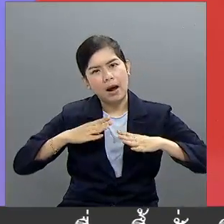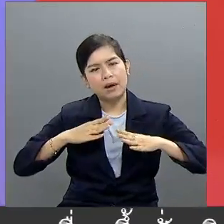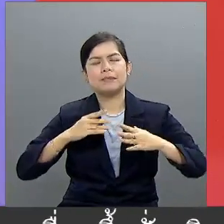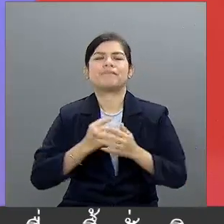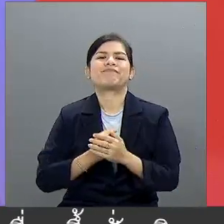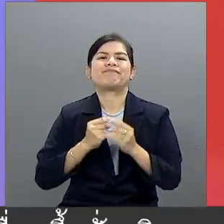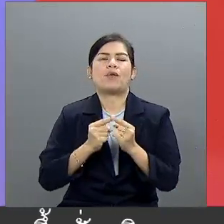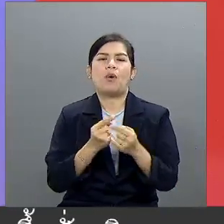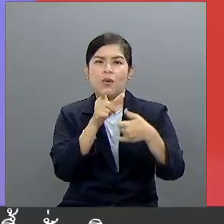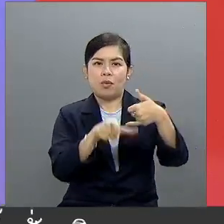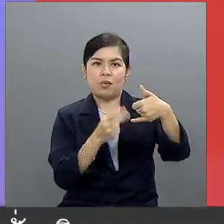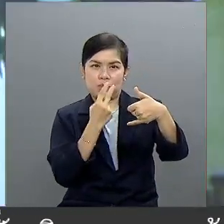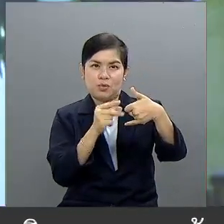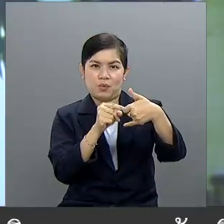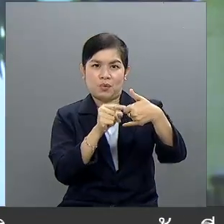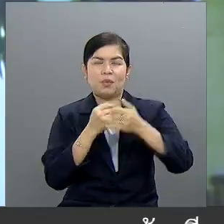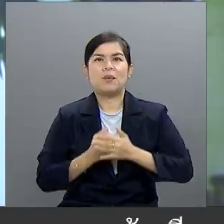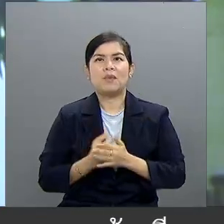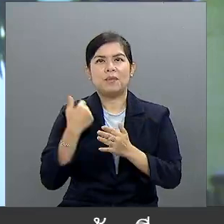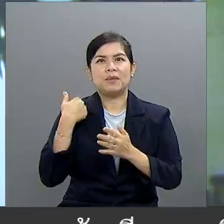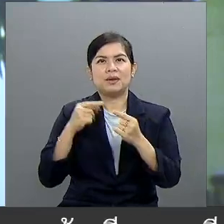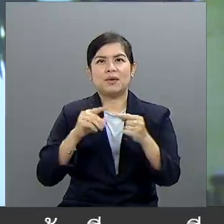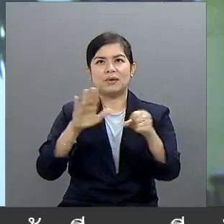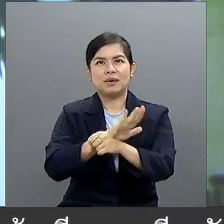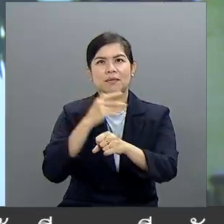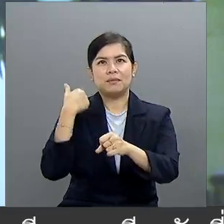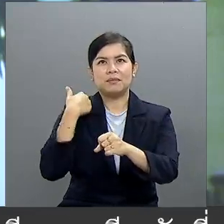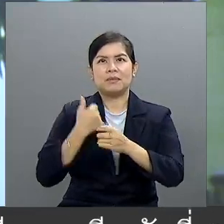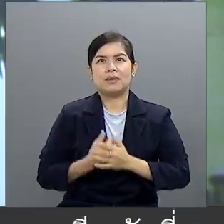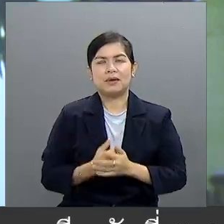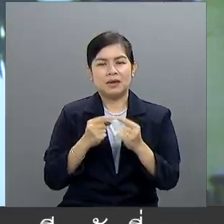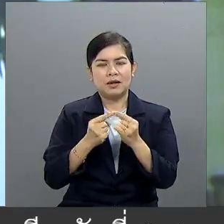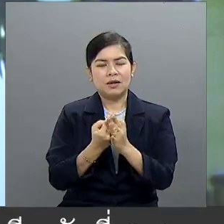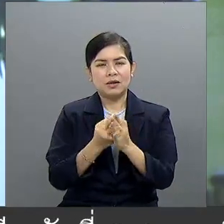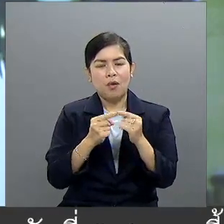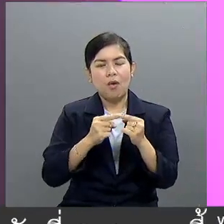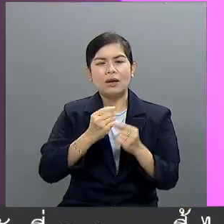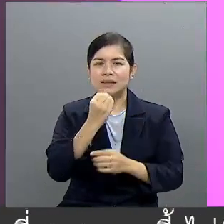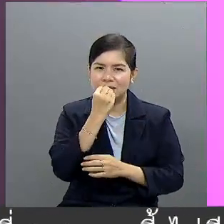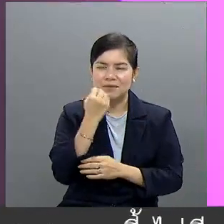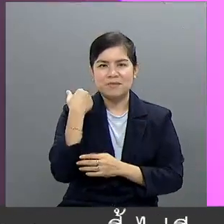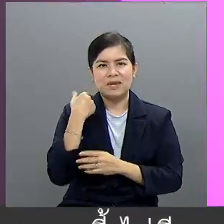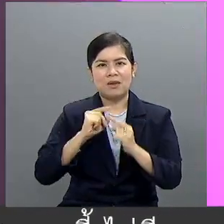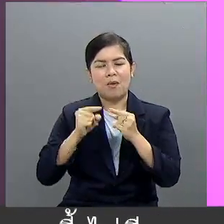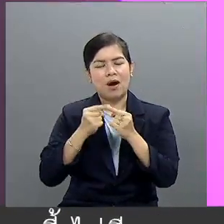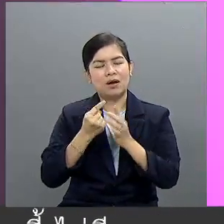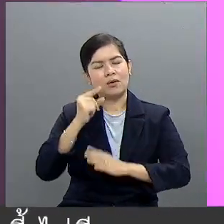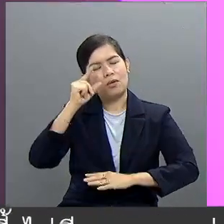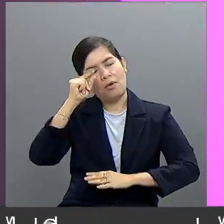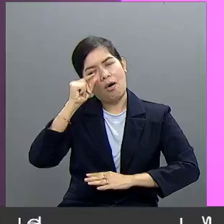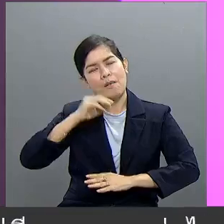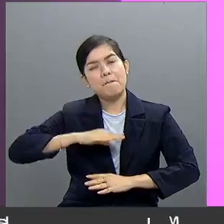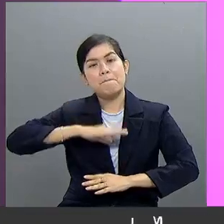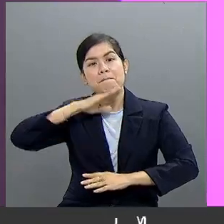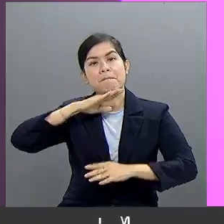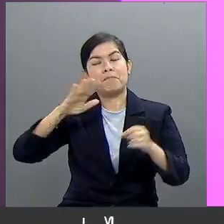ได้ครบทุกอย่างยกเว้นนอนให้พอแล้วชมัยพรทำงาน25ชั่วโมงต่อวัน น ี่ครับเมื่อเช้าเราเตือนคนอื่นเขาว่าเดินทางเผื่อเวลาใช่ไหม